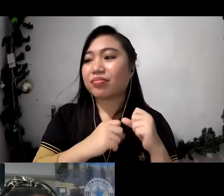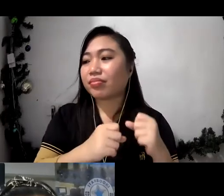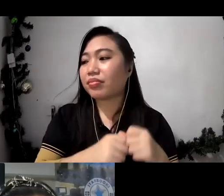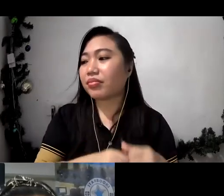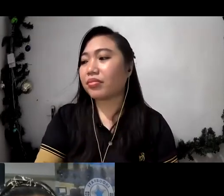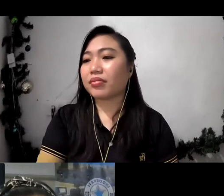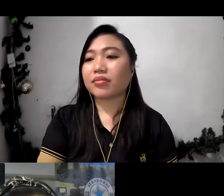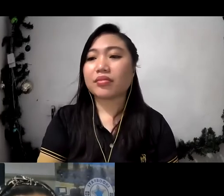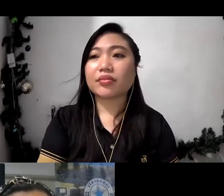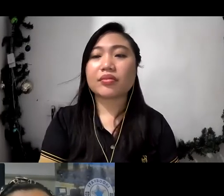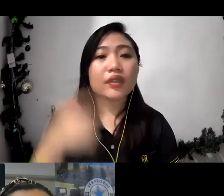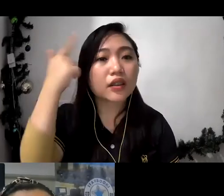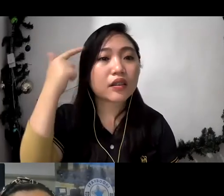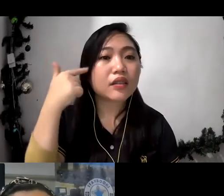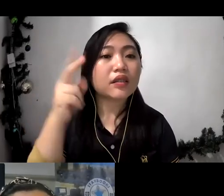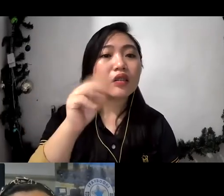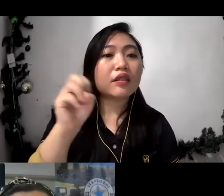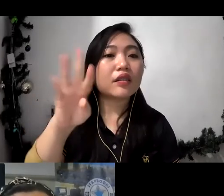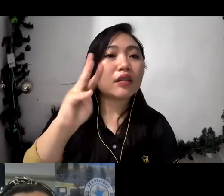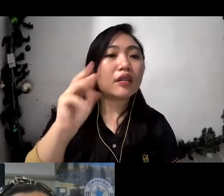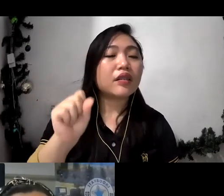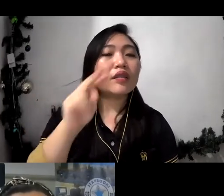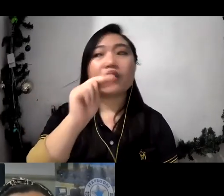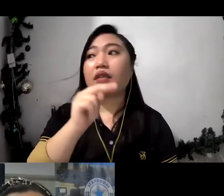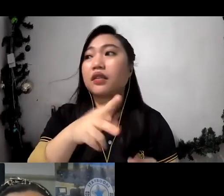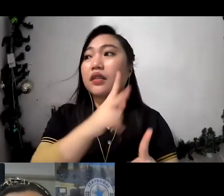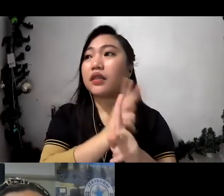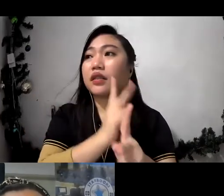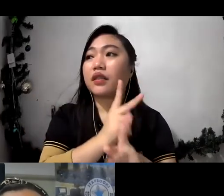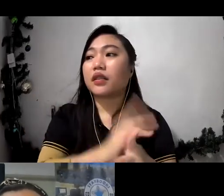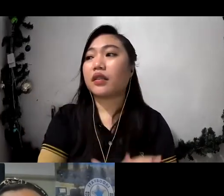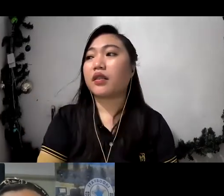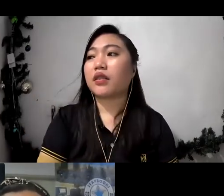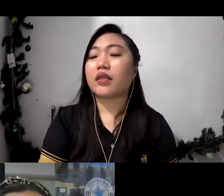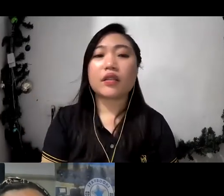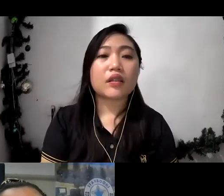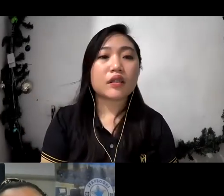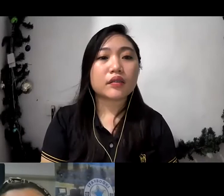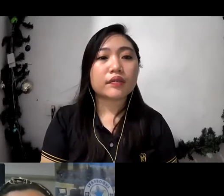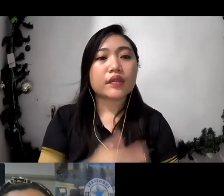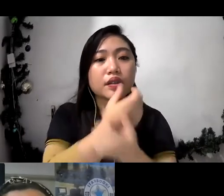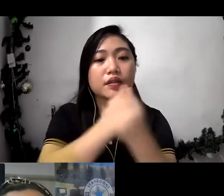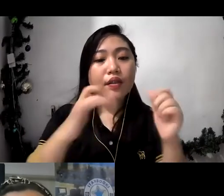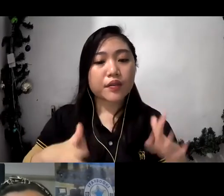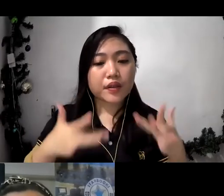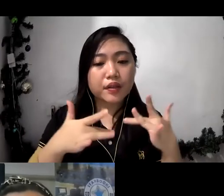gender norms nila parang kailangan nilang proteksyonan pati yung property aside from saving the lives of their family.